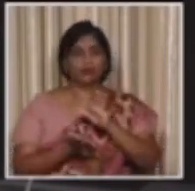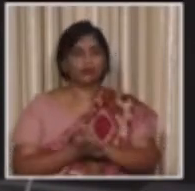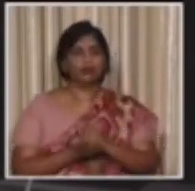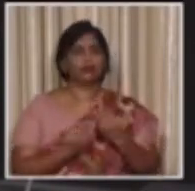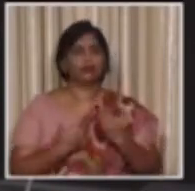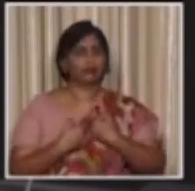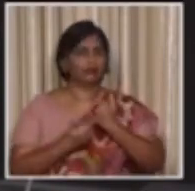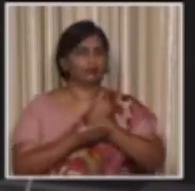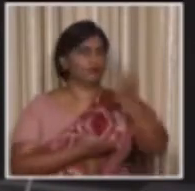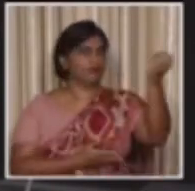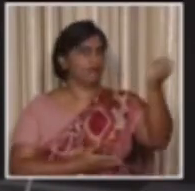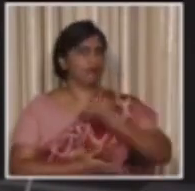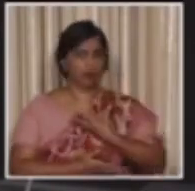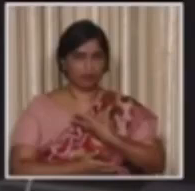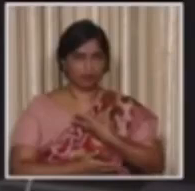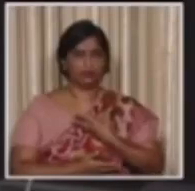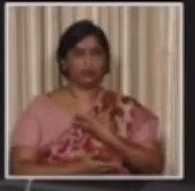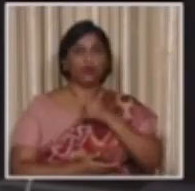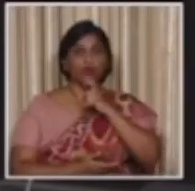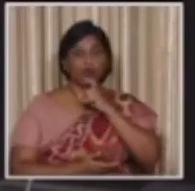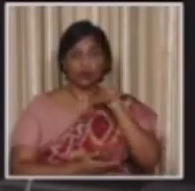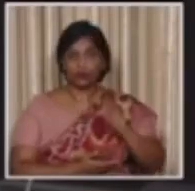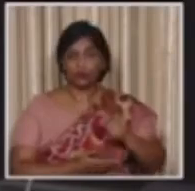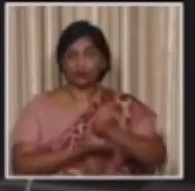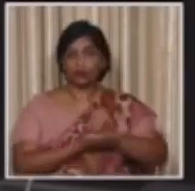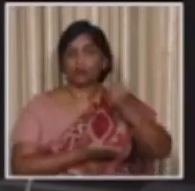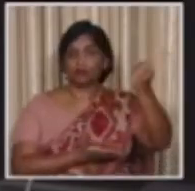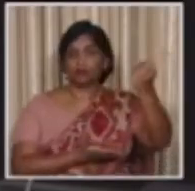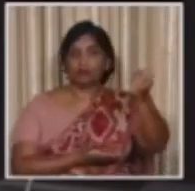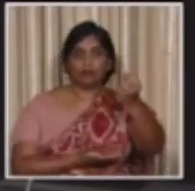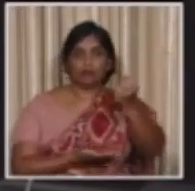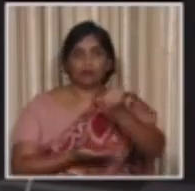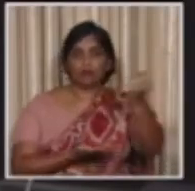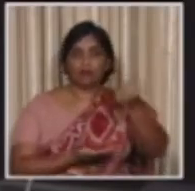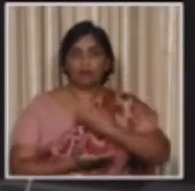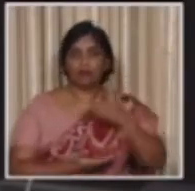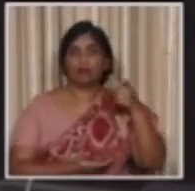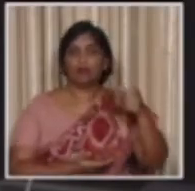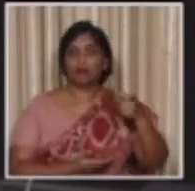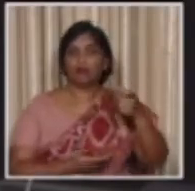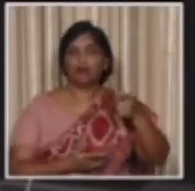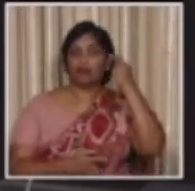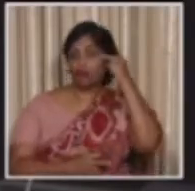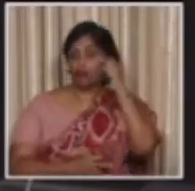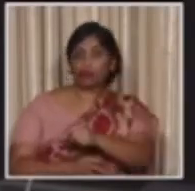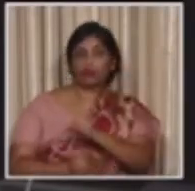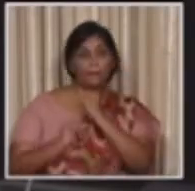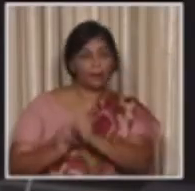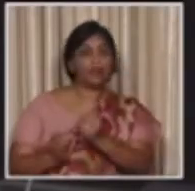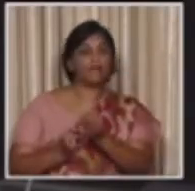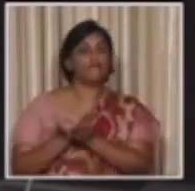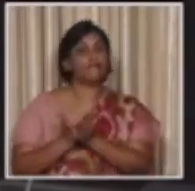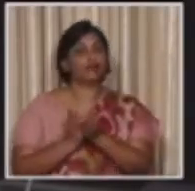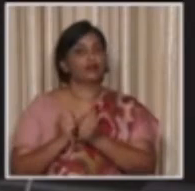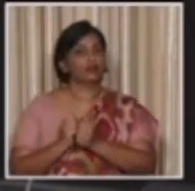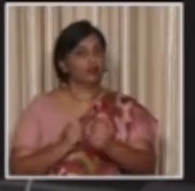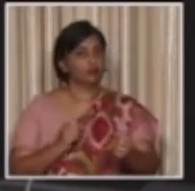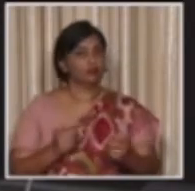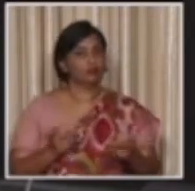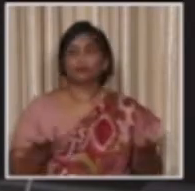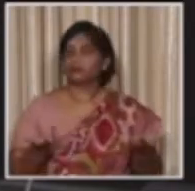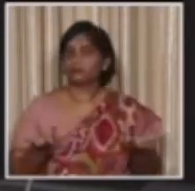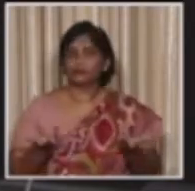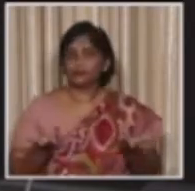මට ලිපියක් එවනවා. අධිකරණ නිලධාරීන්ට මට ලියුම් එවන්න බෑ මේ නිලධාරීන්ට විරුද්ධව විනය ක්‍රියාමාර්ග ගන්න කියලා.